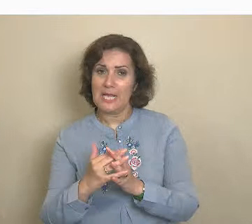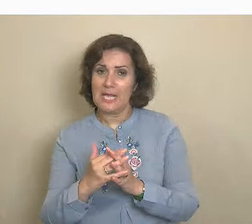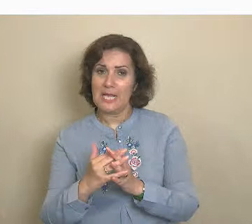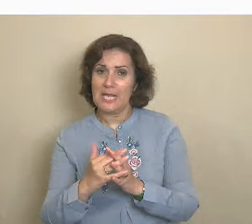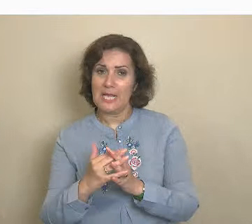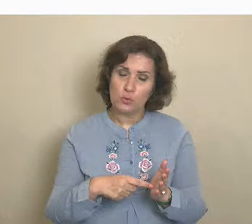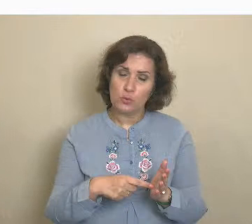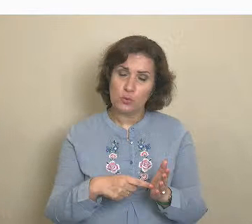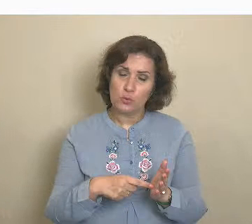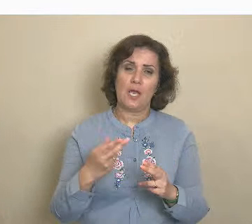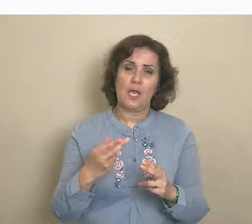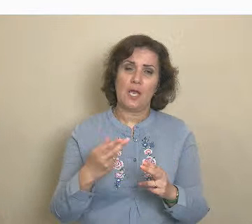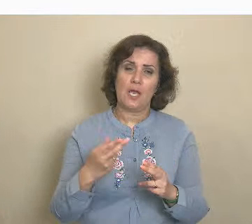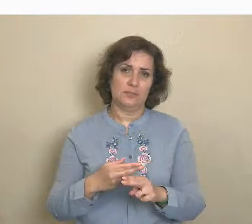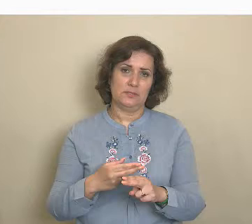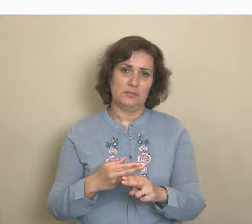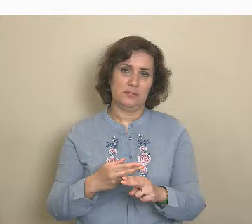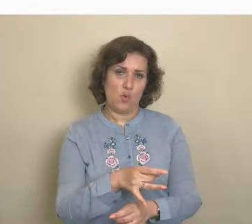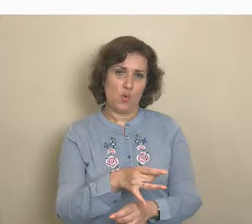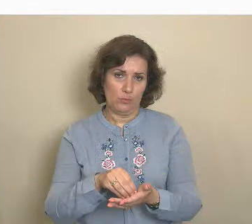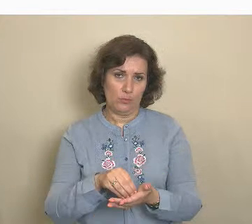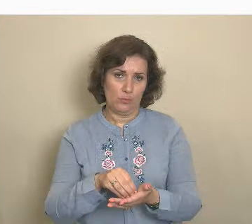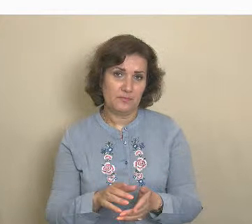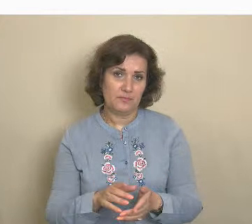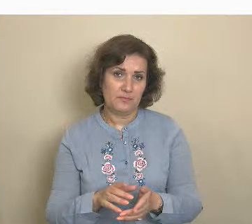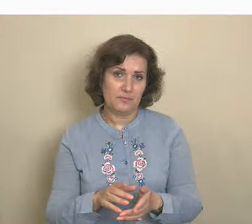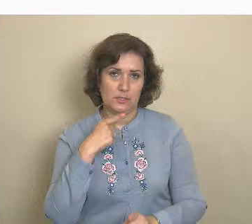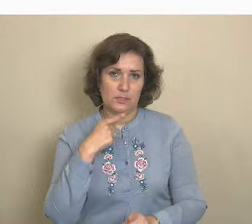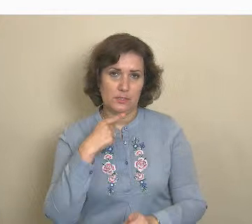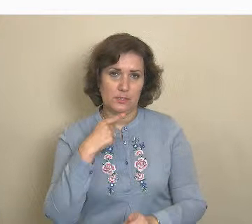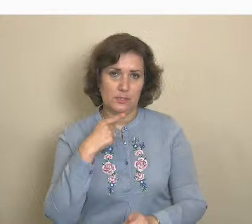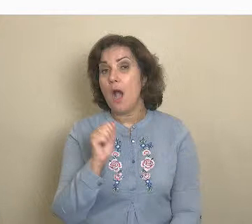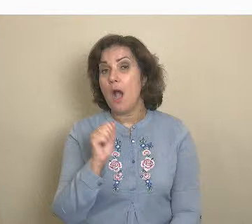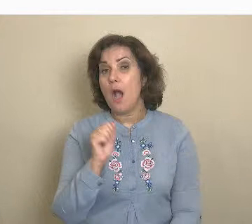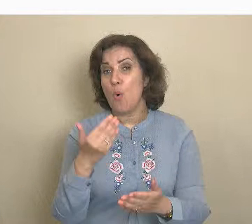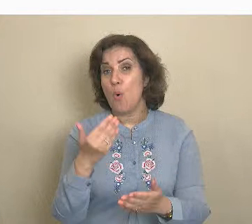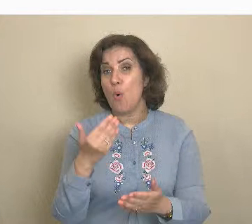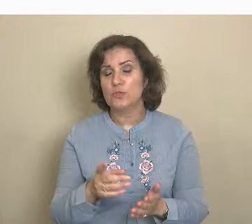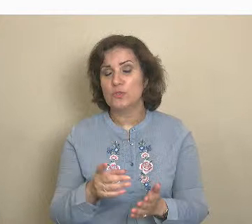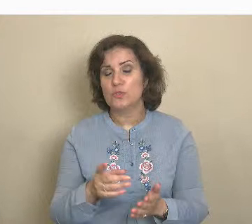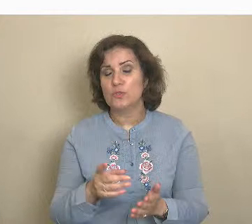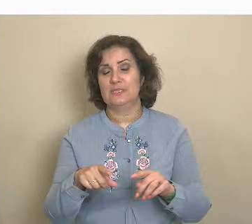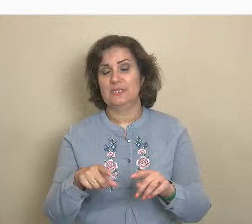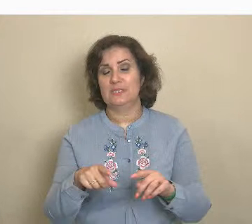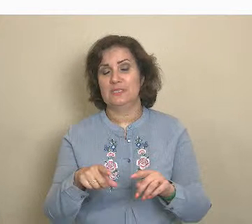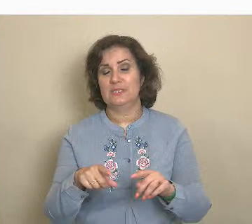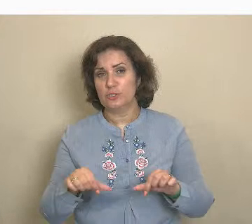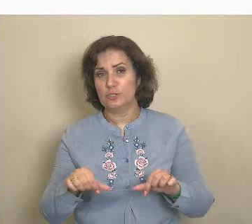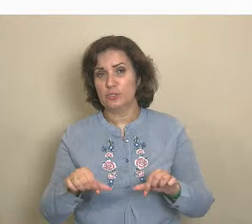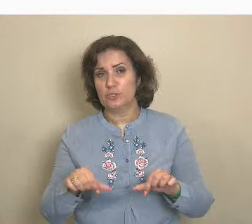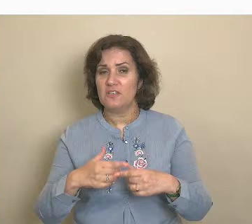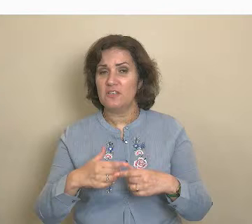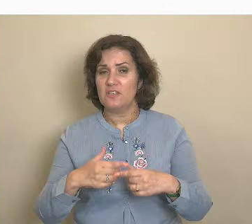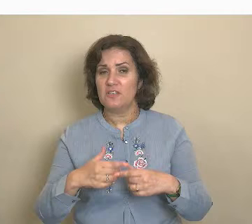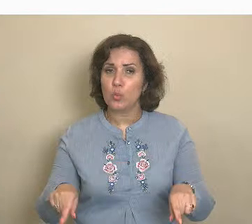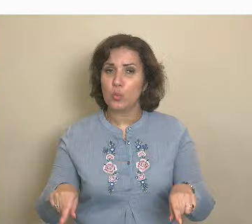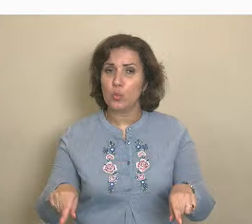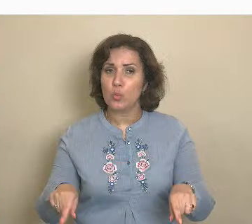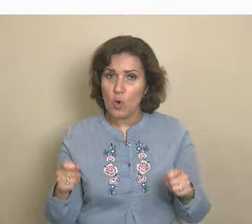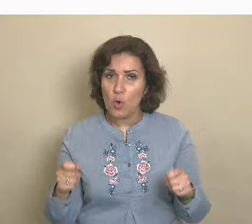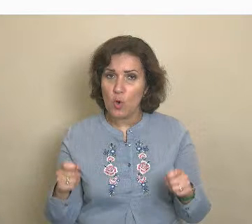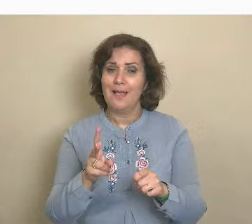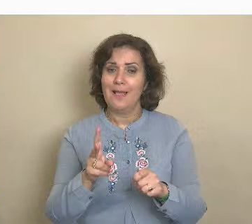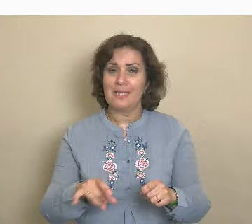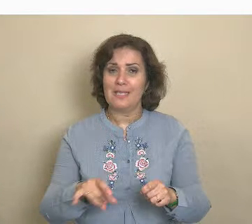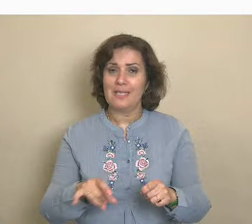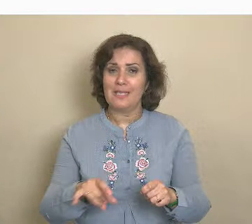у містах без So районного поділу, Rayon скажімо так. and city А от if it дільничі is a виборчі city комісії, without які вже rayon утворені delineation and на території міста